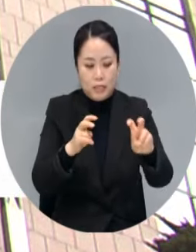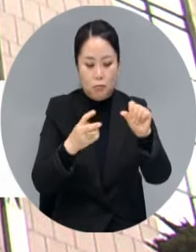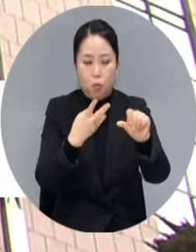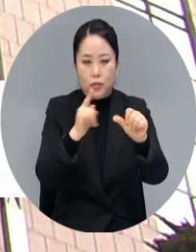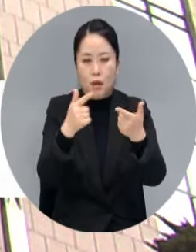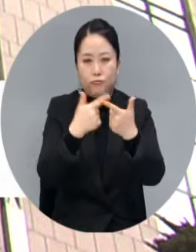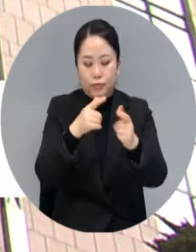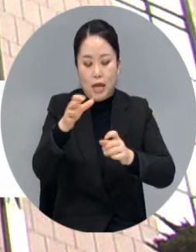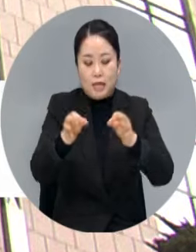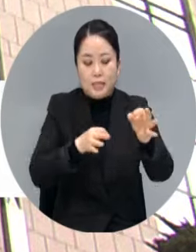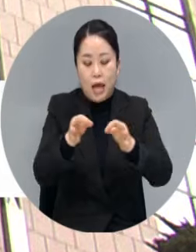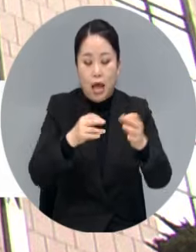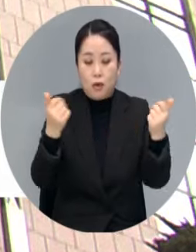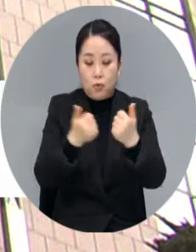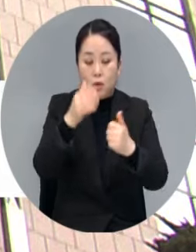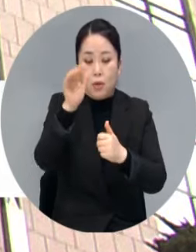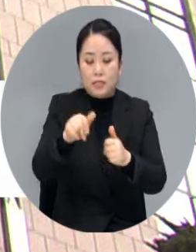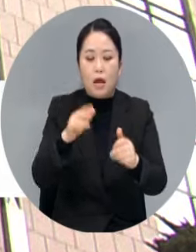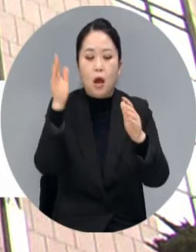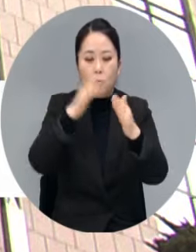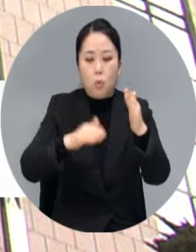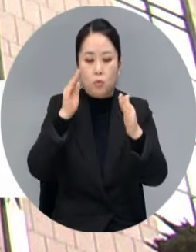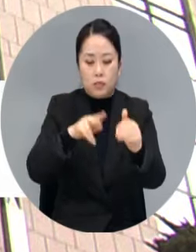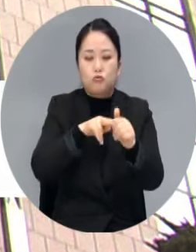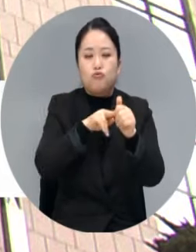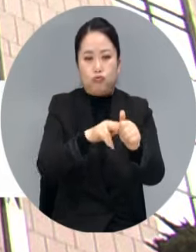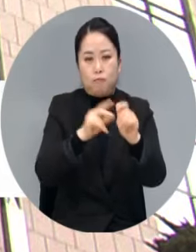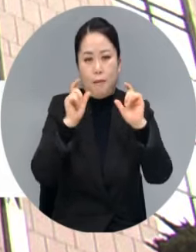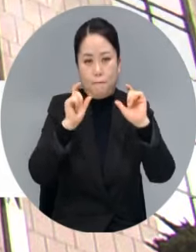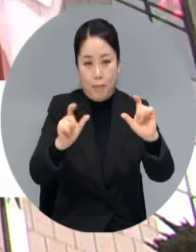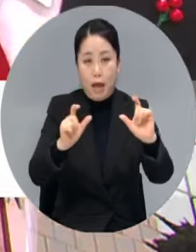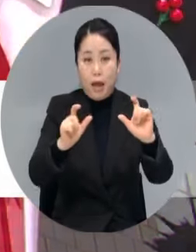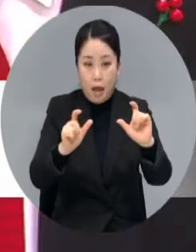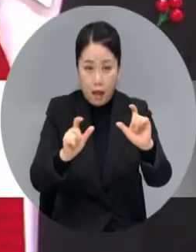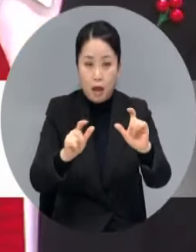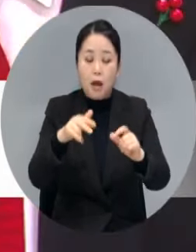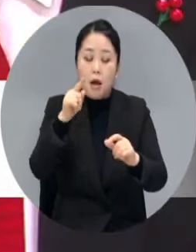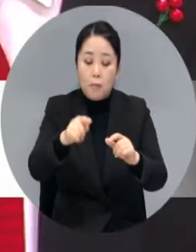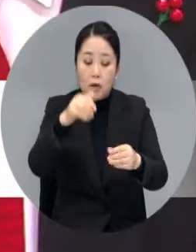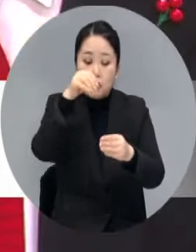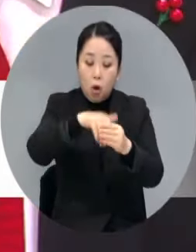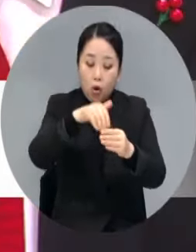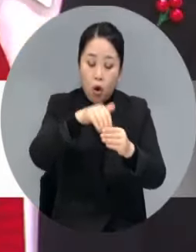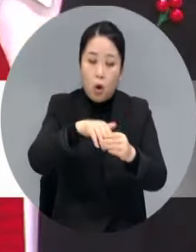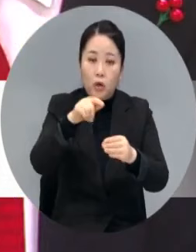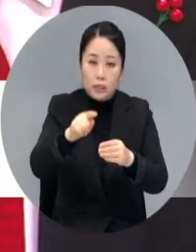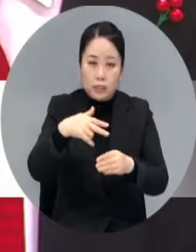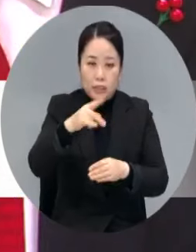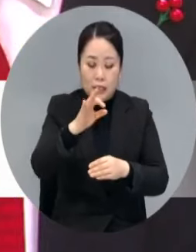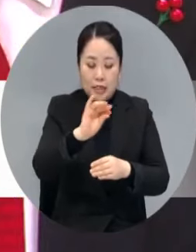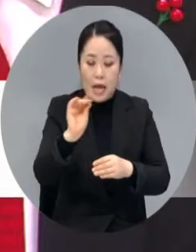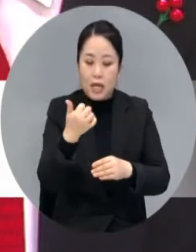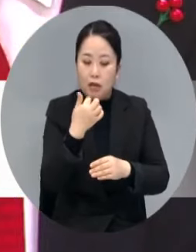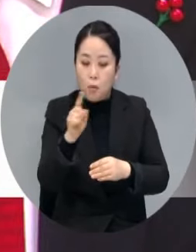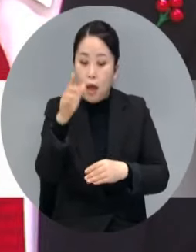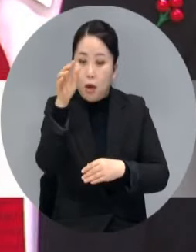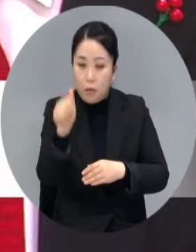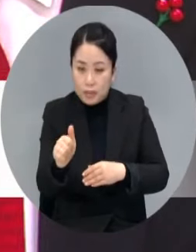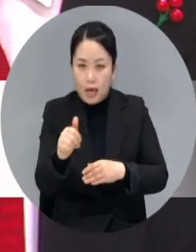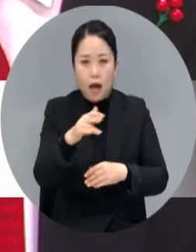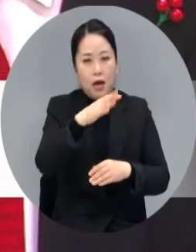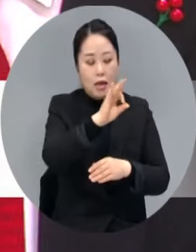공식 선언했습니다. 이렇게 되면 차기 부산 상임회장 선거는 장인화 현 회장과 양재생 회장